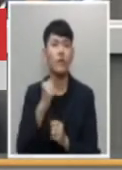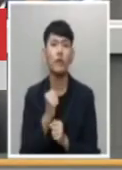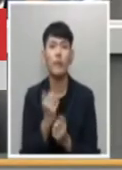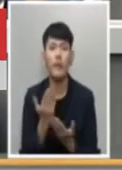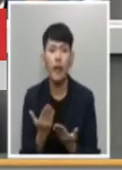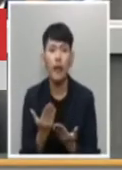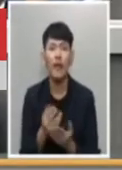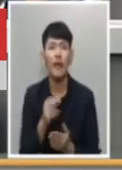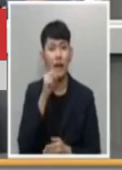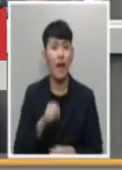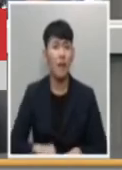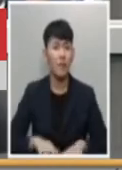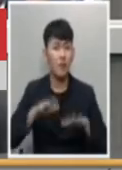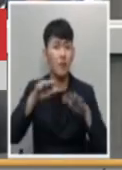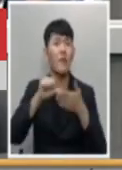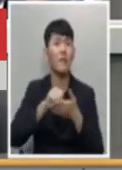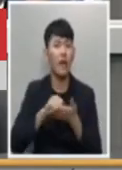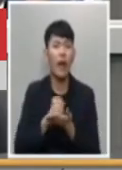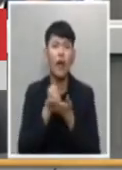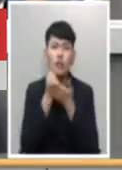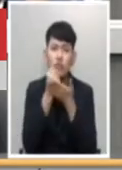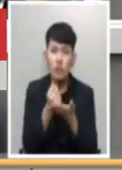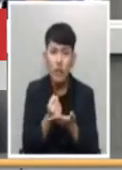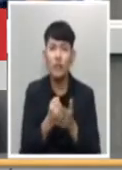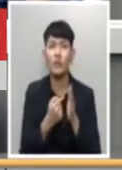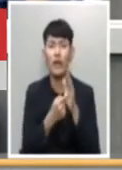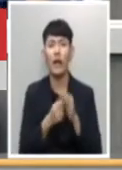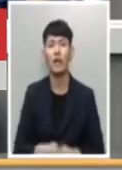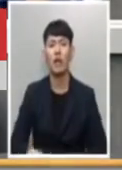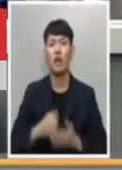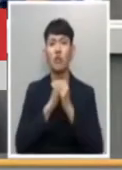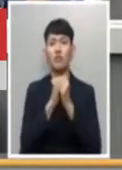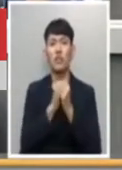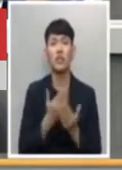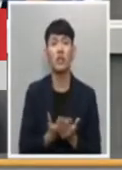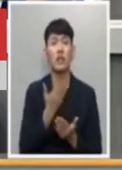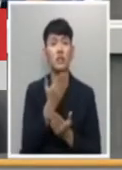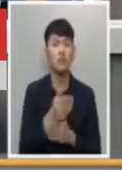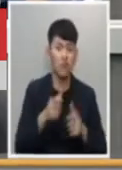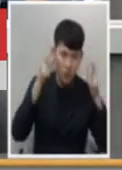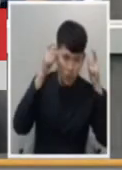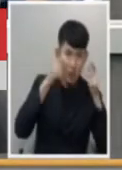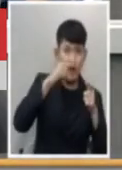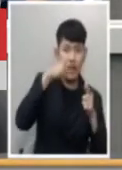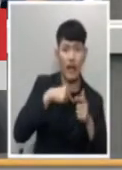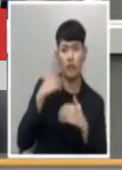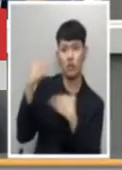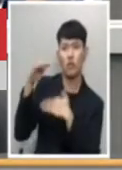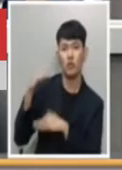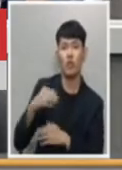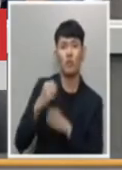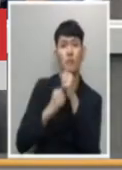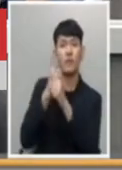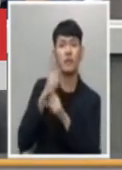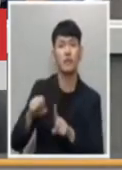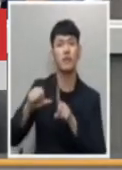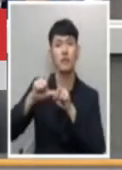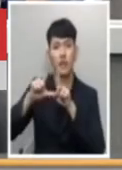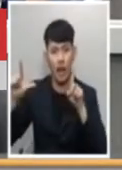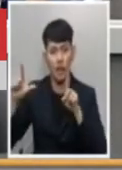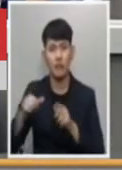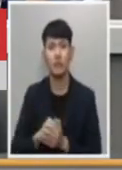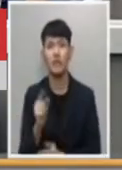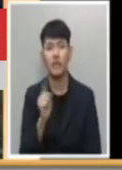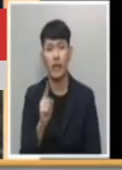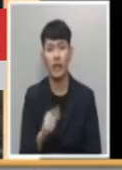ฟูน้ำท่วมก็คือวันนี้จีนต้องซื้อวัวจากประเทศไทยปีละ1ล้านตัวอุบลอำนาจยโสธรศรีสะเกษนี่เป็นแหล่งที่ผลิต